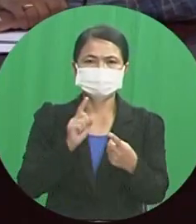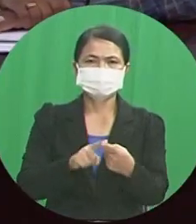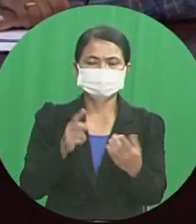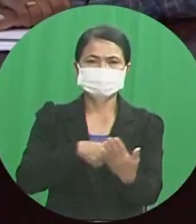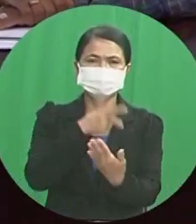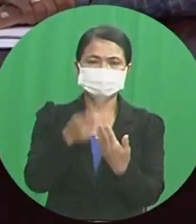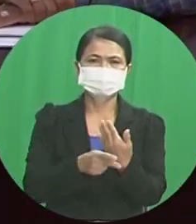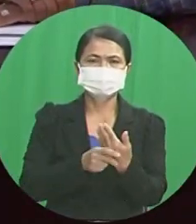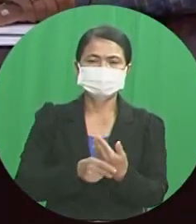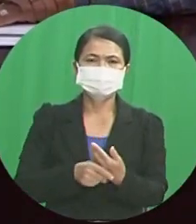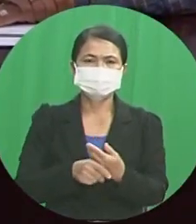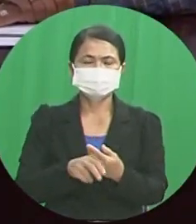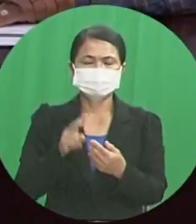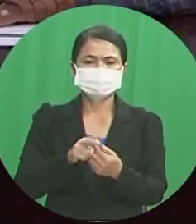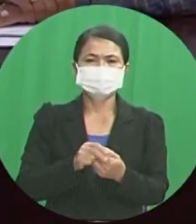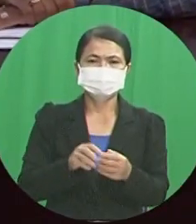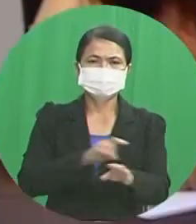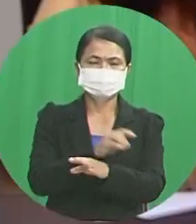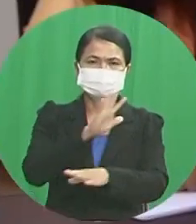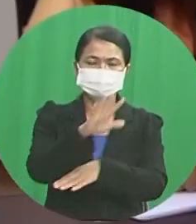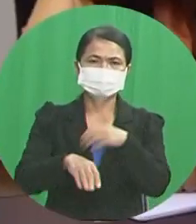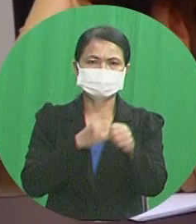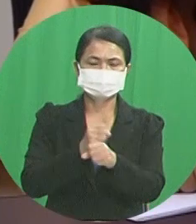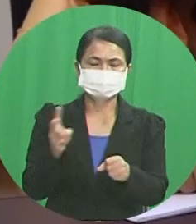ម្រោង Less 2មានរយៈពេល5ឆ្នាំ